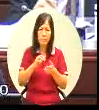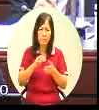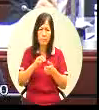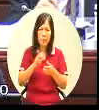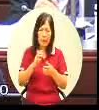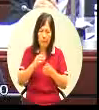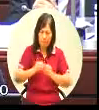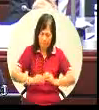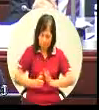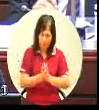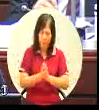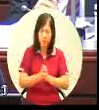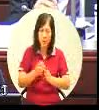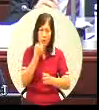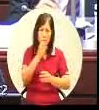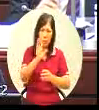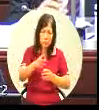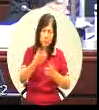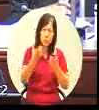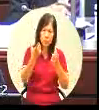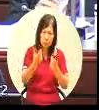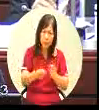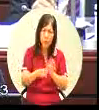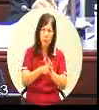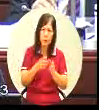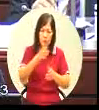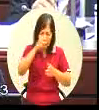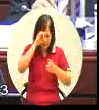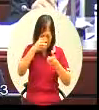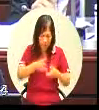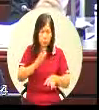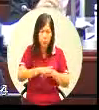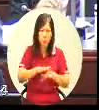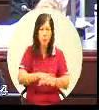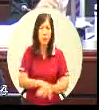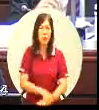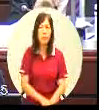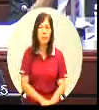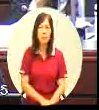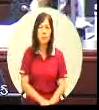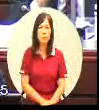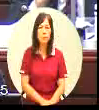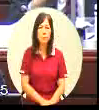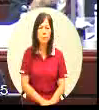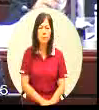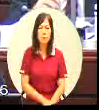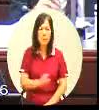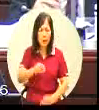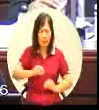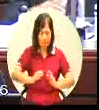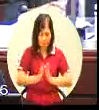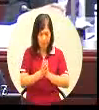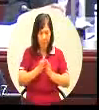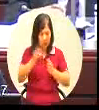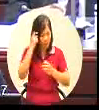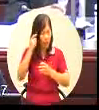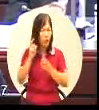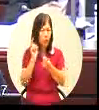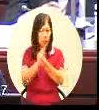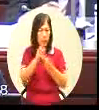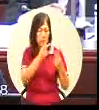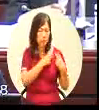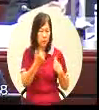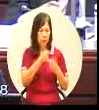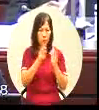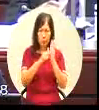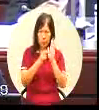很立即，同时我们会非常的重视。那我们有一些可能立即需要跟蔡议员